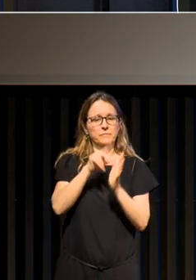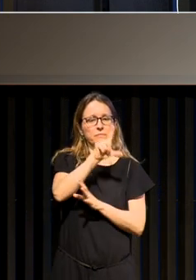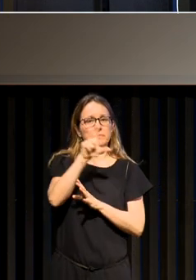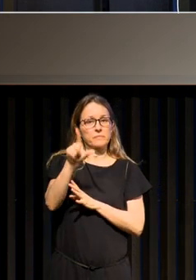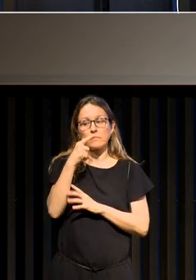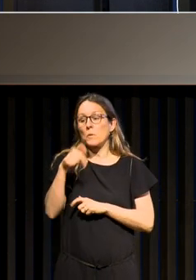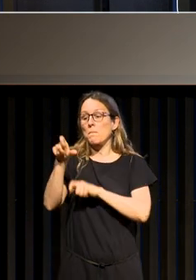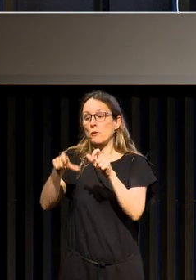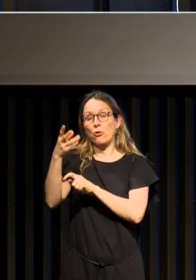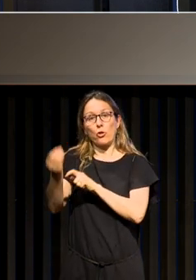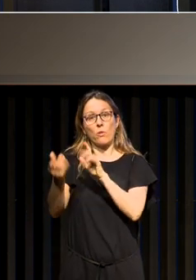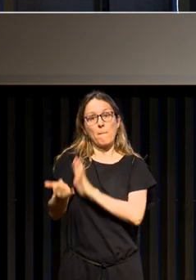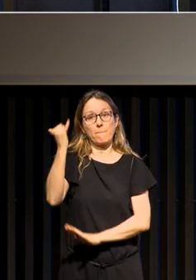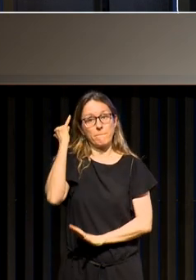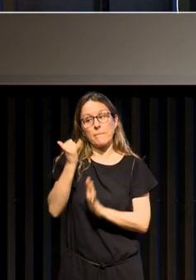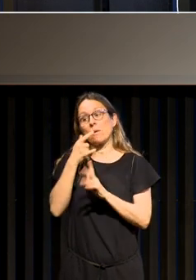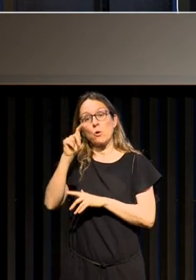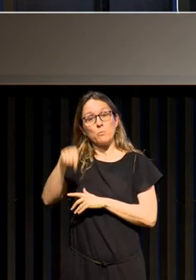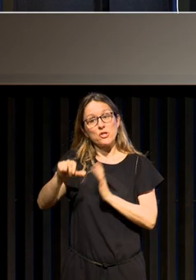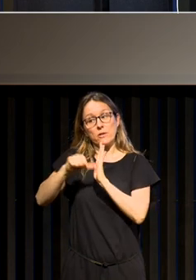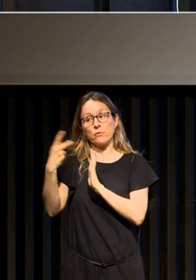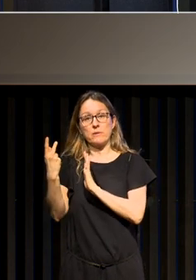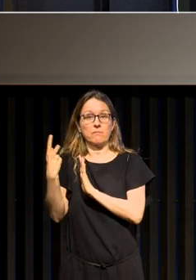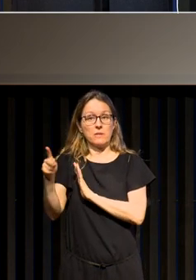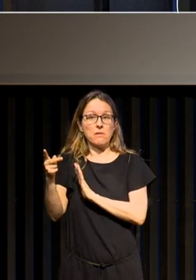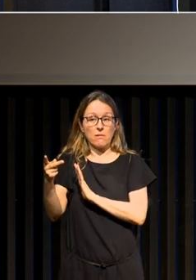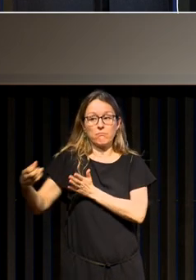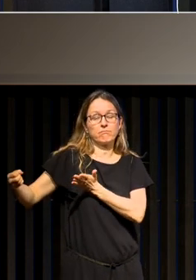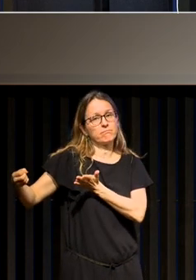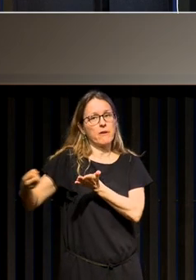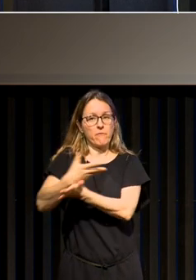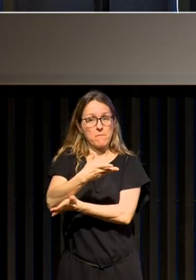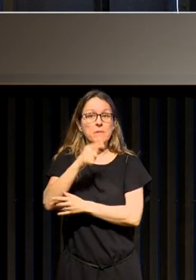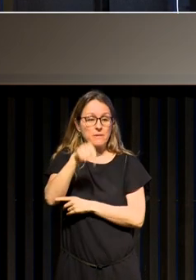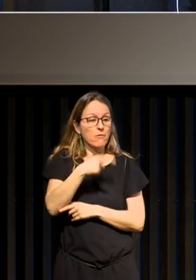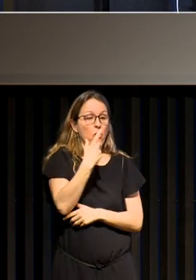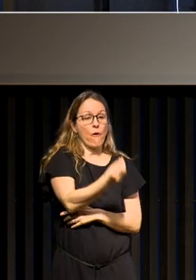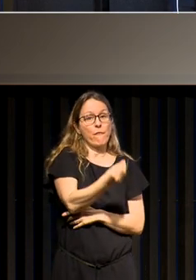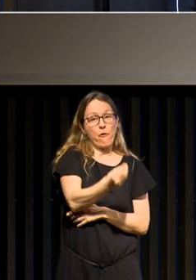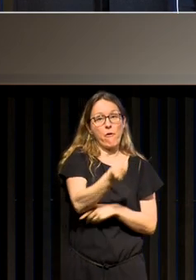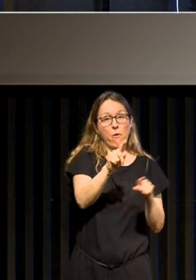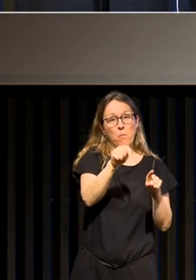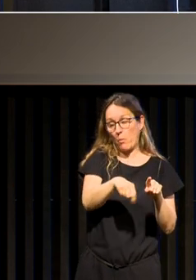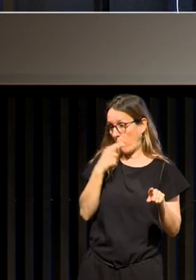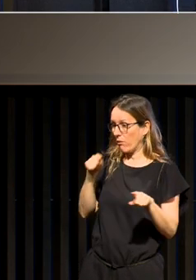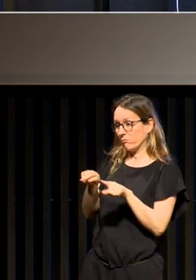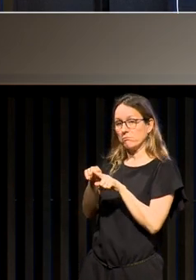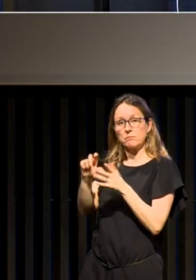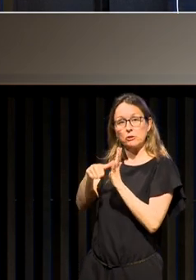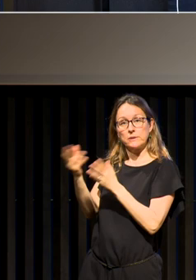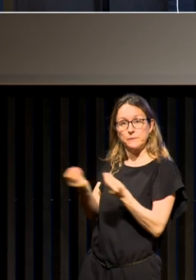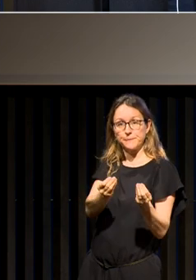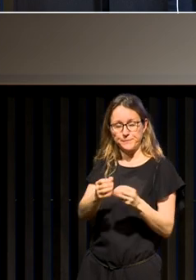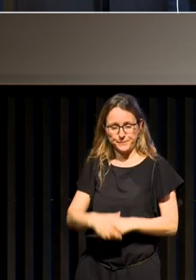2022 devront communiquer leur identité, donc les enfants auront accès à l'identité du donneur.